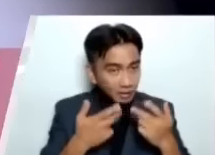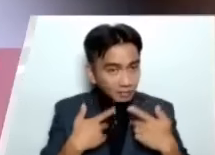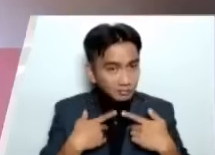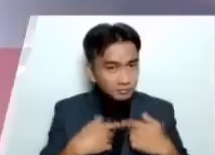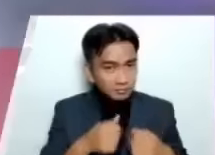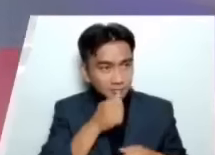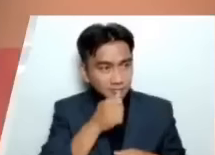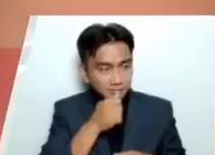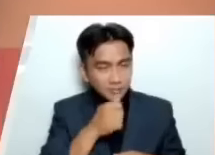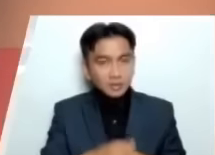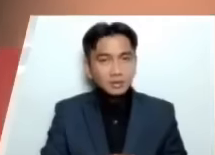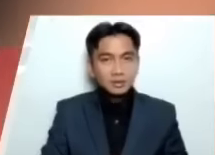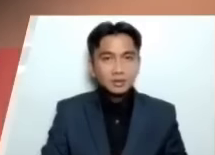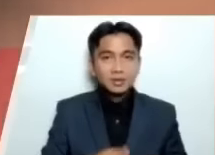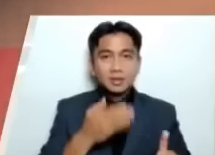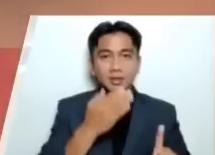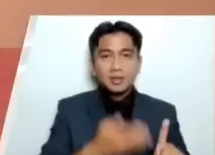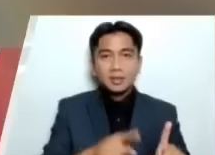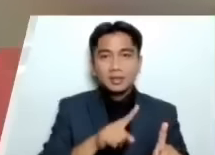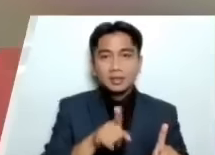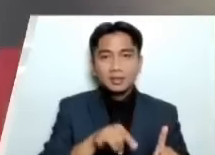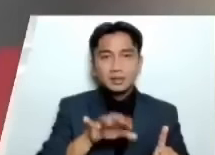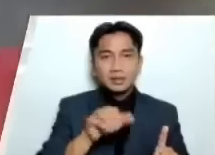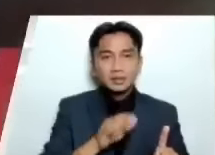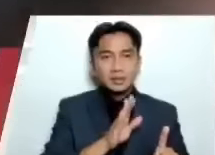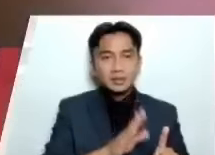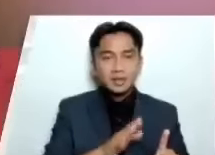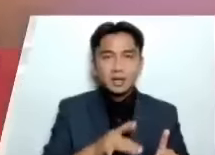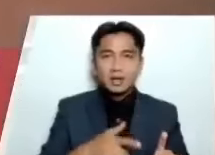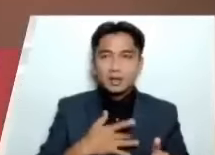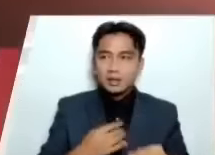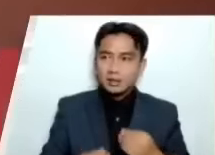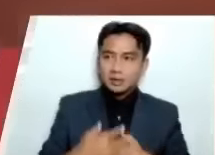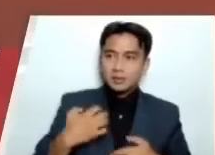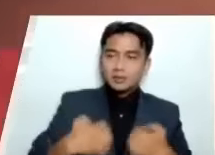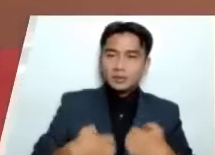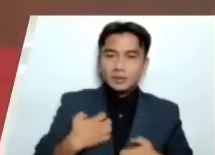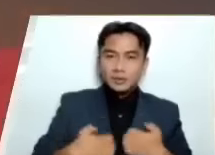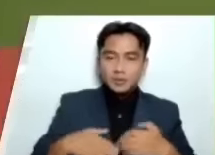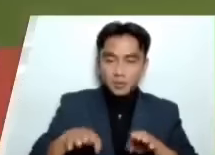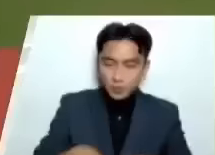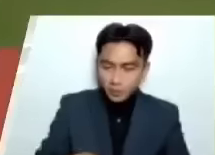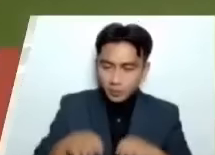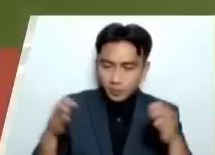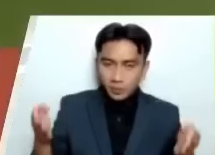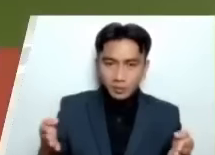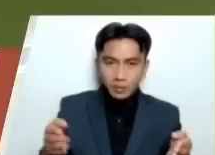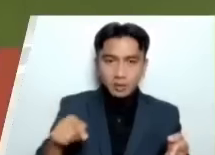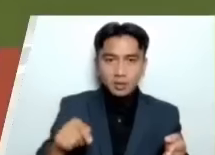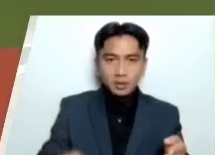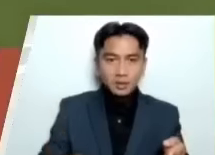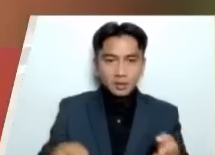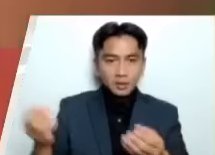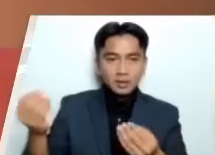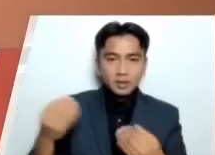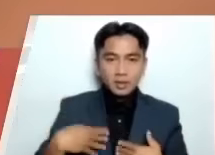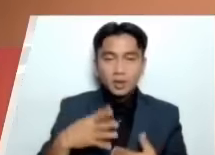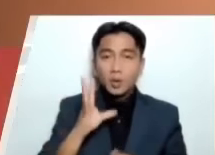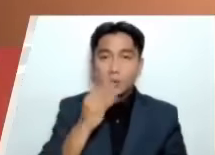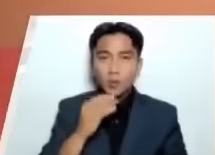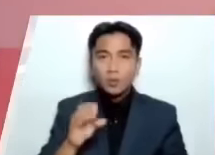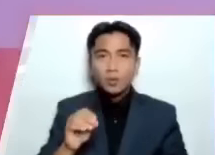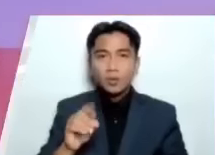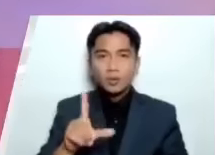Birthday girl Zia Dandes, emosyonal sa special package mula sa idol niyang si Olivia Rodrigo. Thank you!